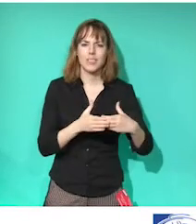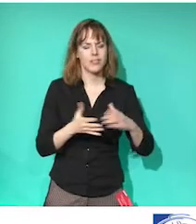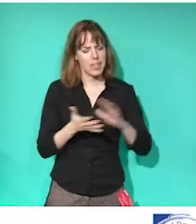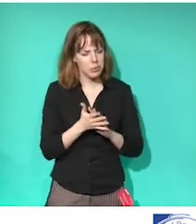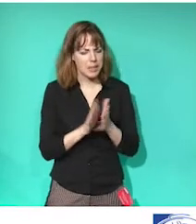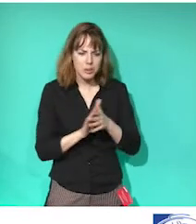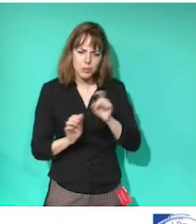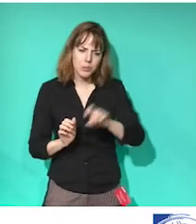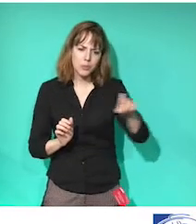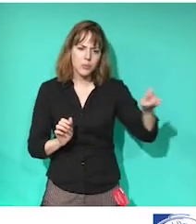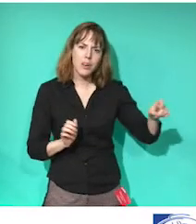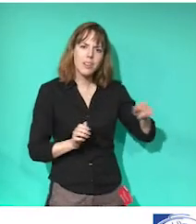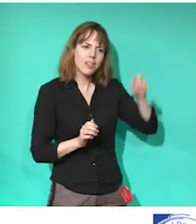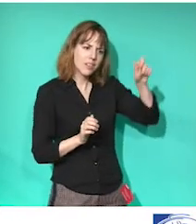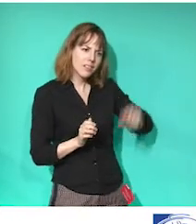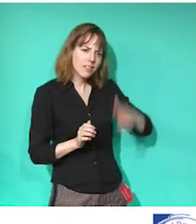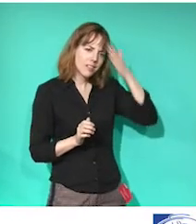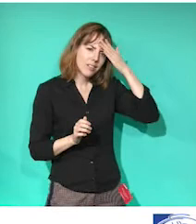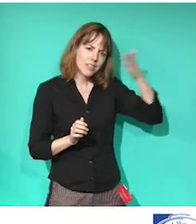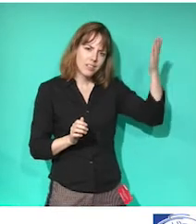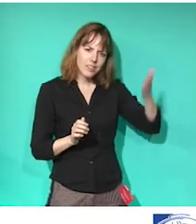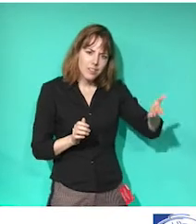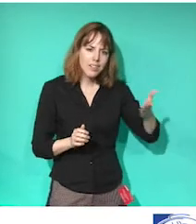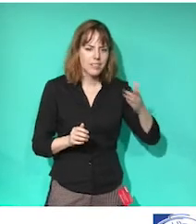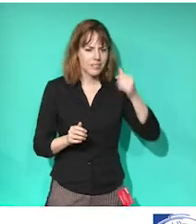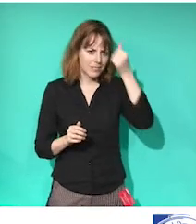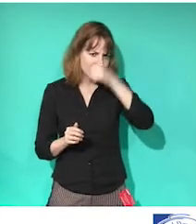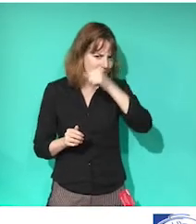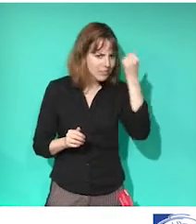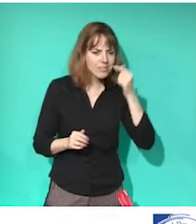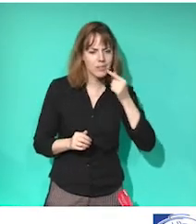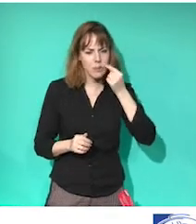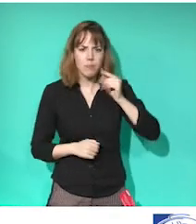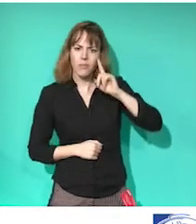les associations et les personnalités qui ont été avec nous, avec les parrains et les marraines du plan,